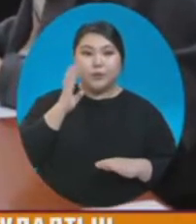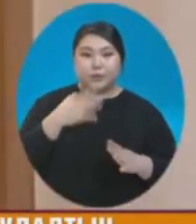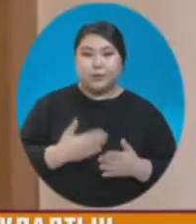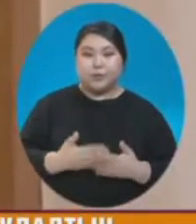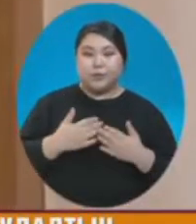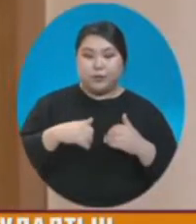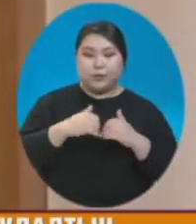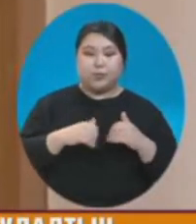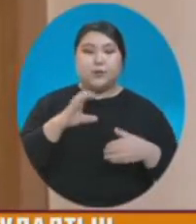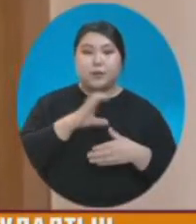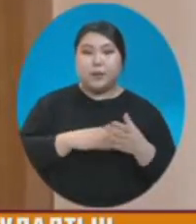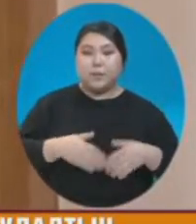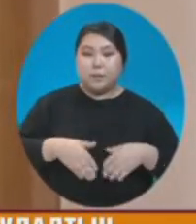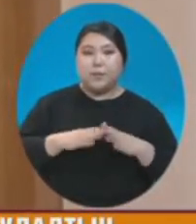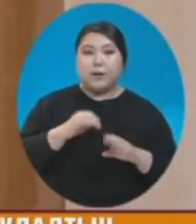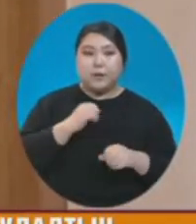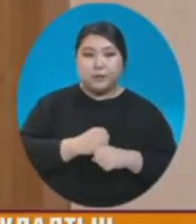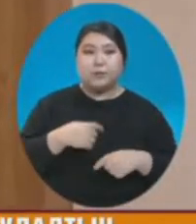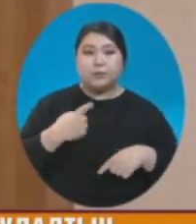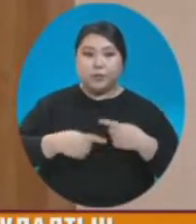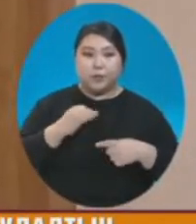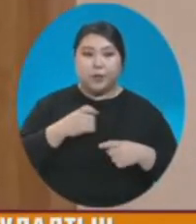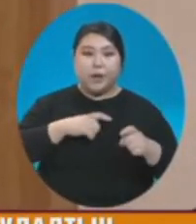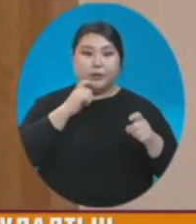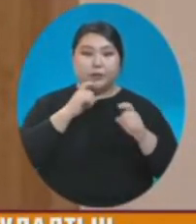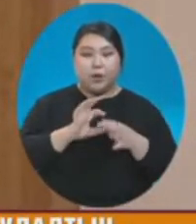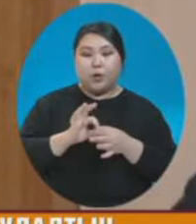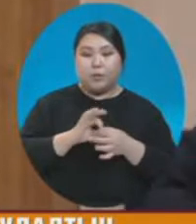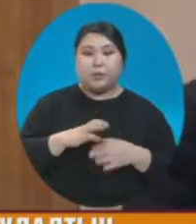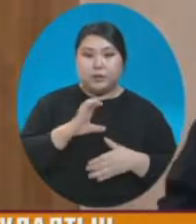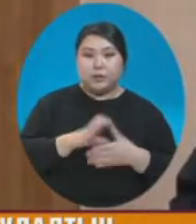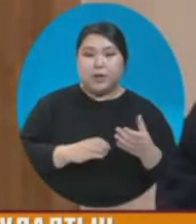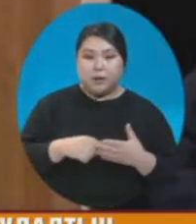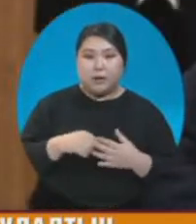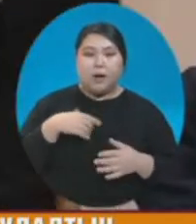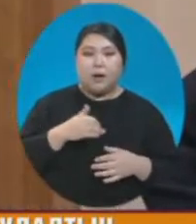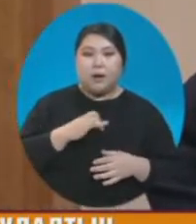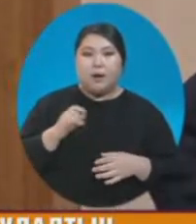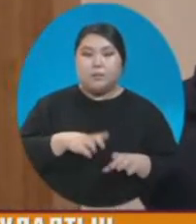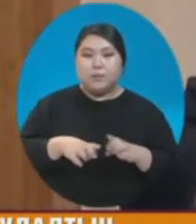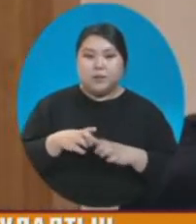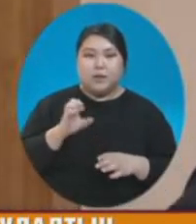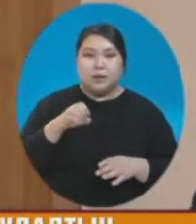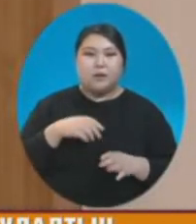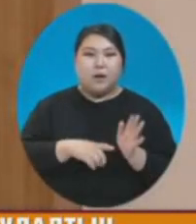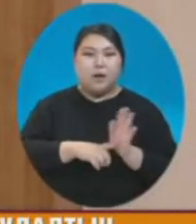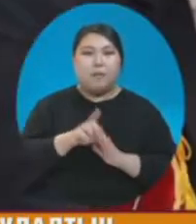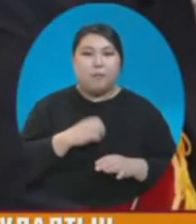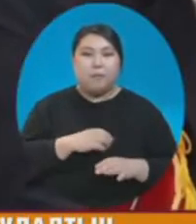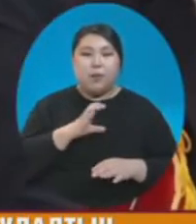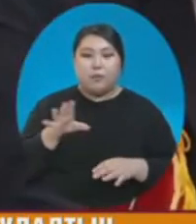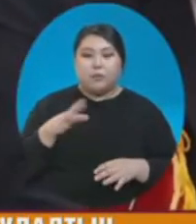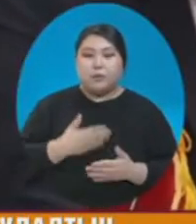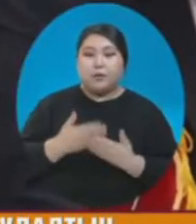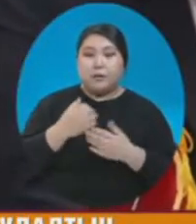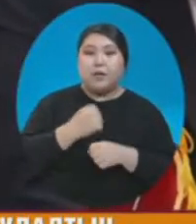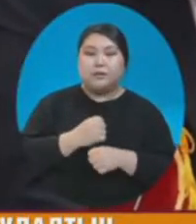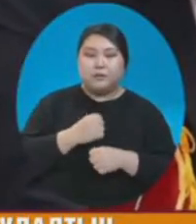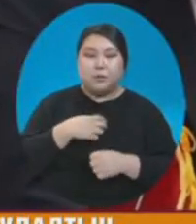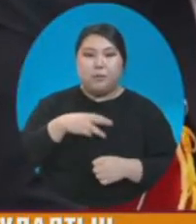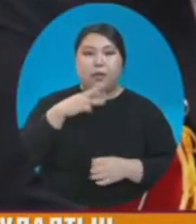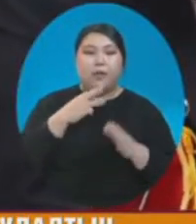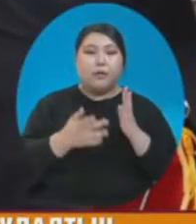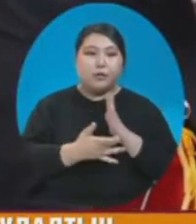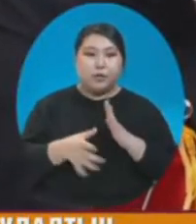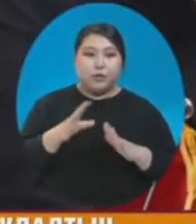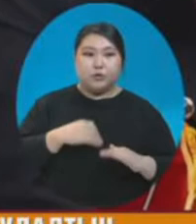тусдаа сан байгуулан ажиллаж байна. Тухайлбал харилцаа холбооны сан, гарааны бизнес, стартап компаниудыг дэмжих сан байгуулан ажилладаг бөгөөд мэдээллийн